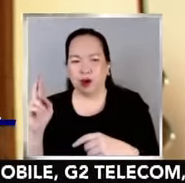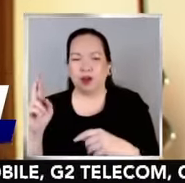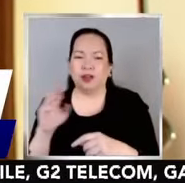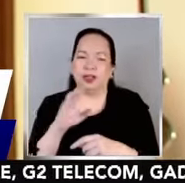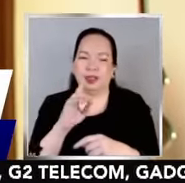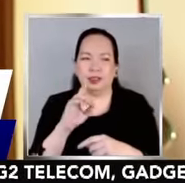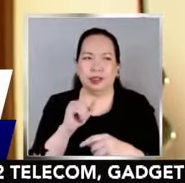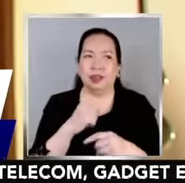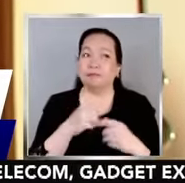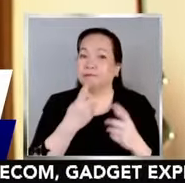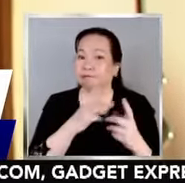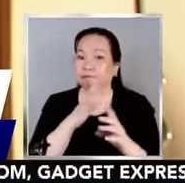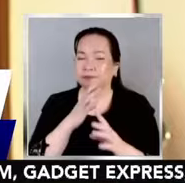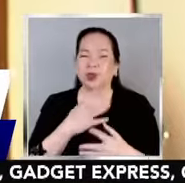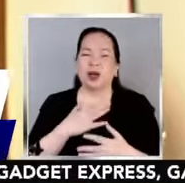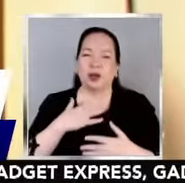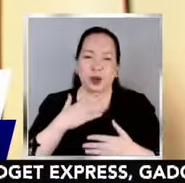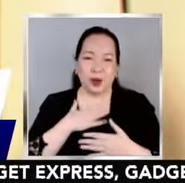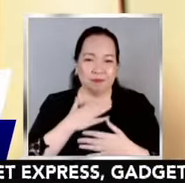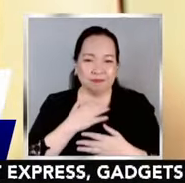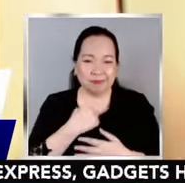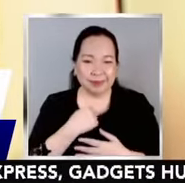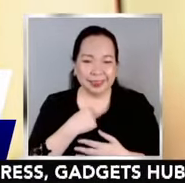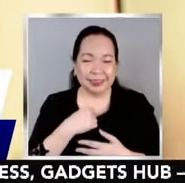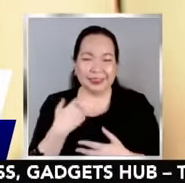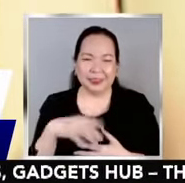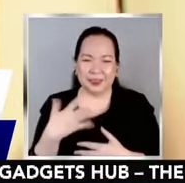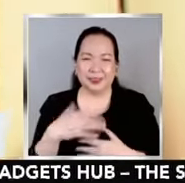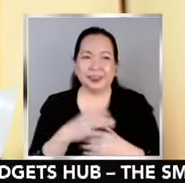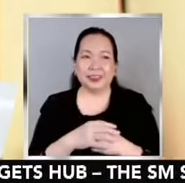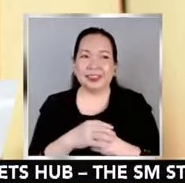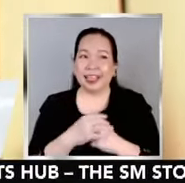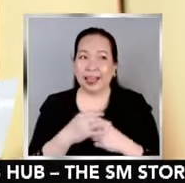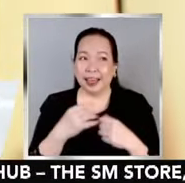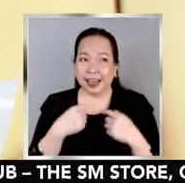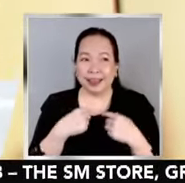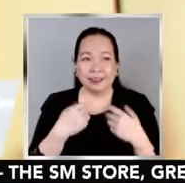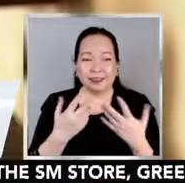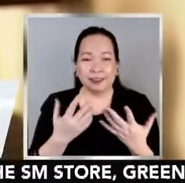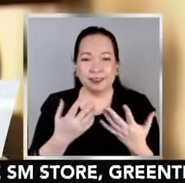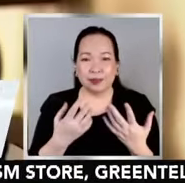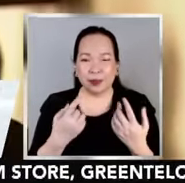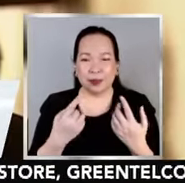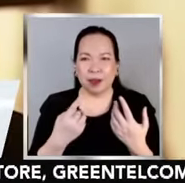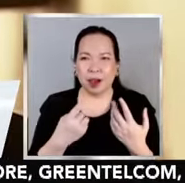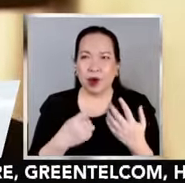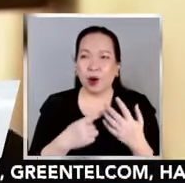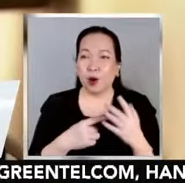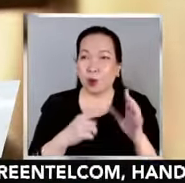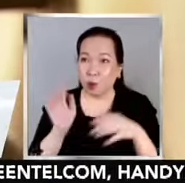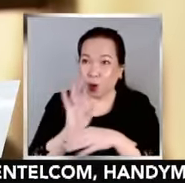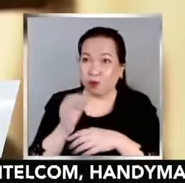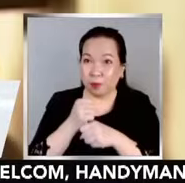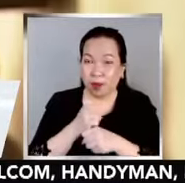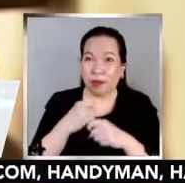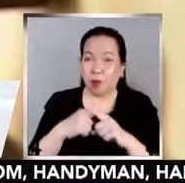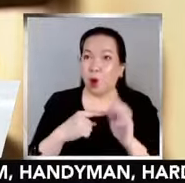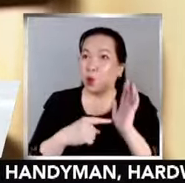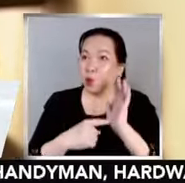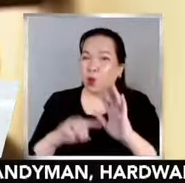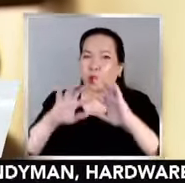na, you know, like we get to do like these films and nakikita siya globally. It's time for the Philippines to actually